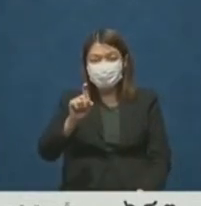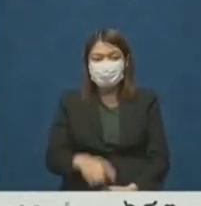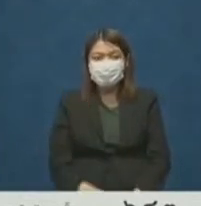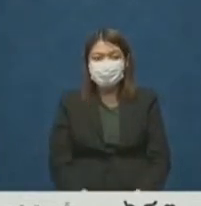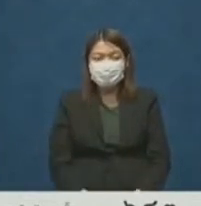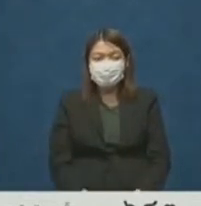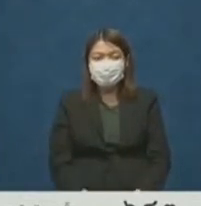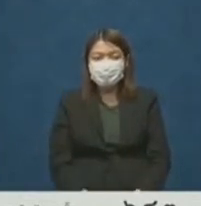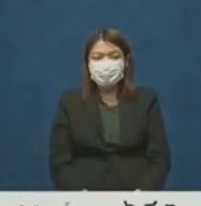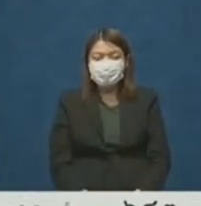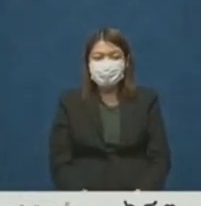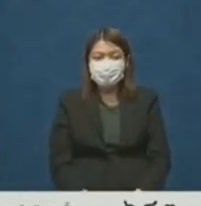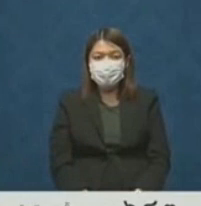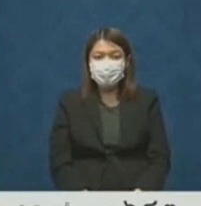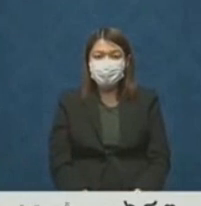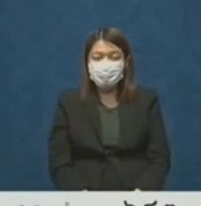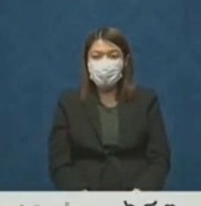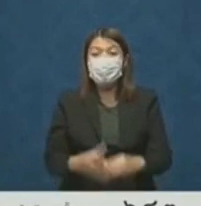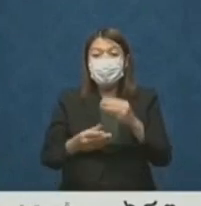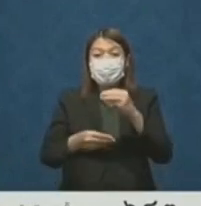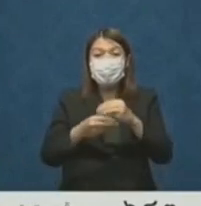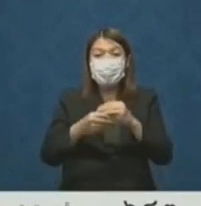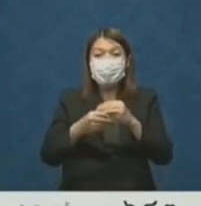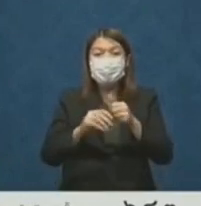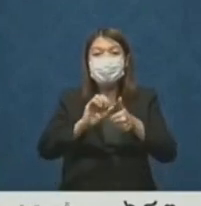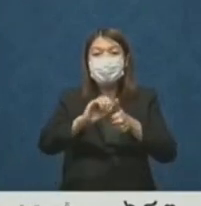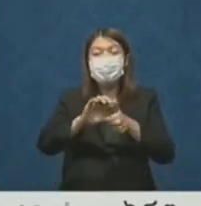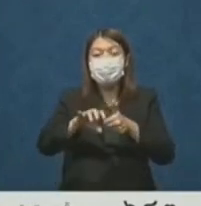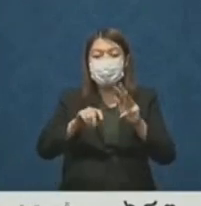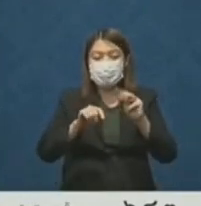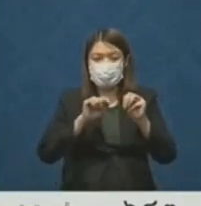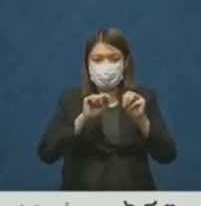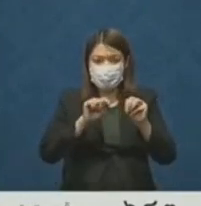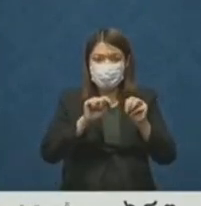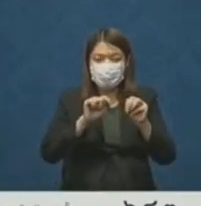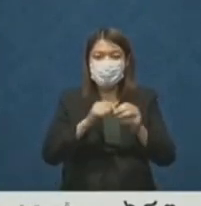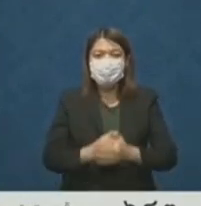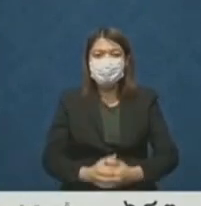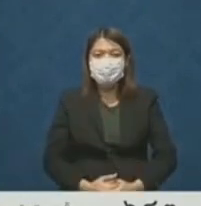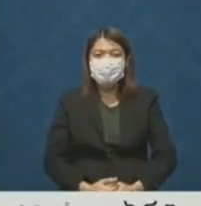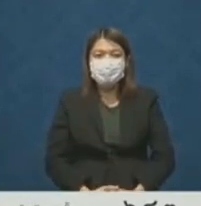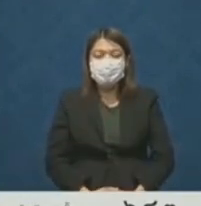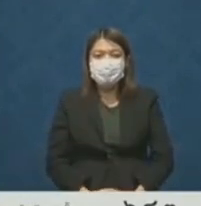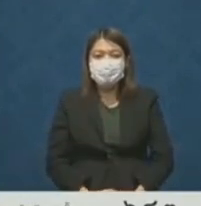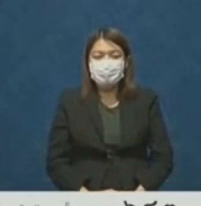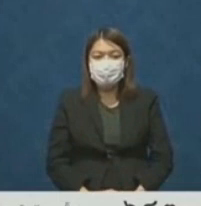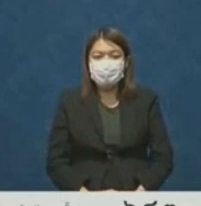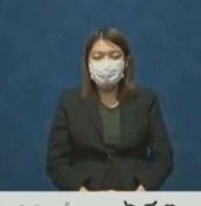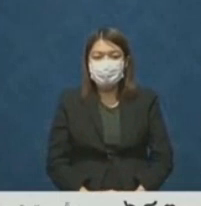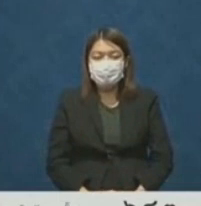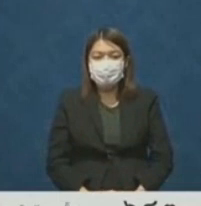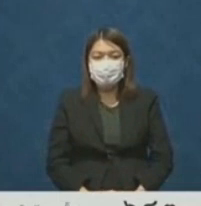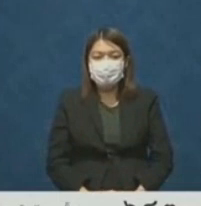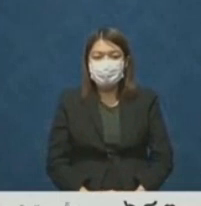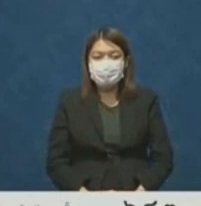ถามที่อยากถามแล้วก็ได้เพิ่มเติมแนะนำในมาตรานี้ไว้ด้วยครับท่านประธาน